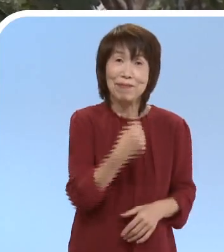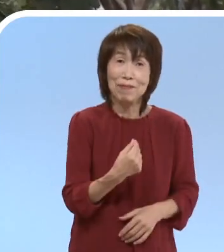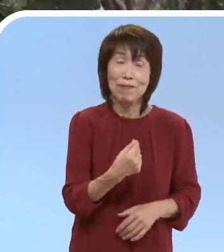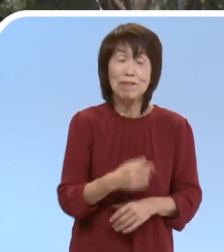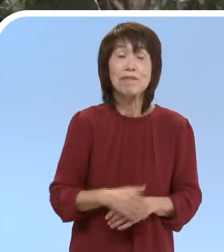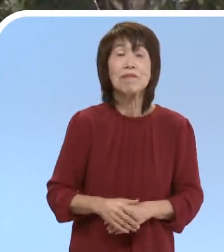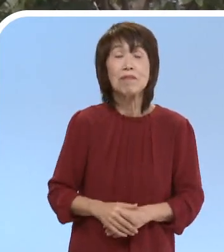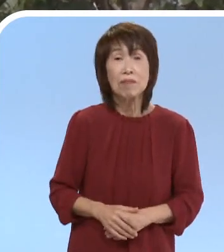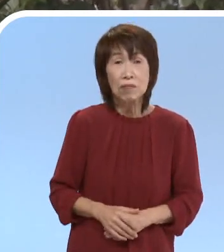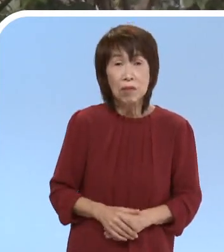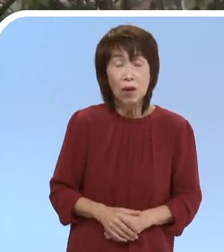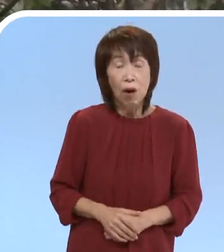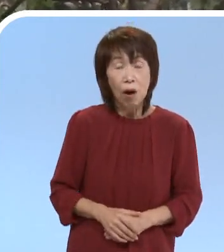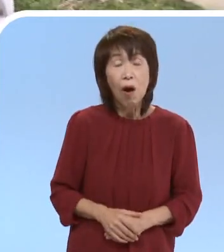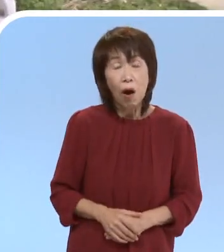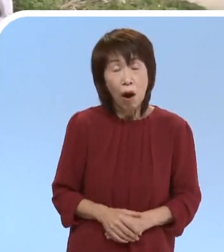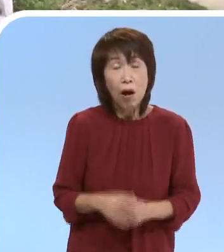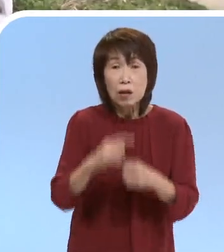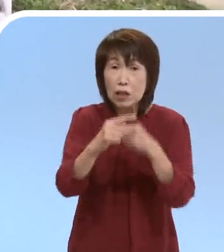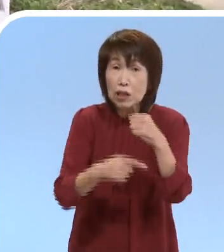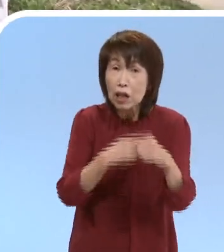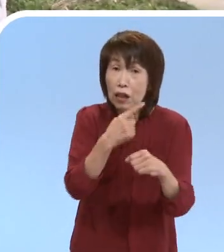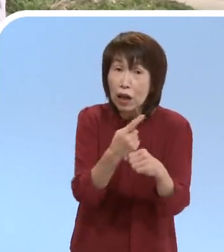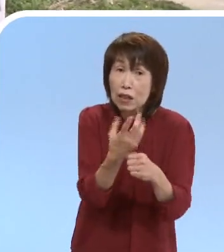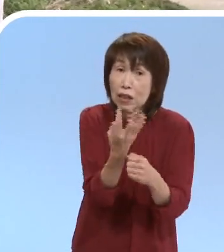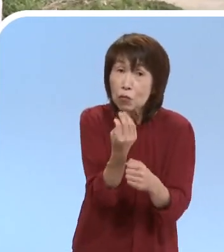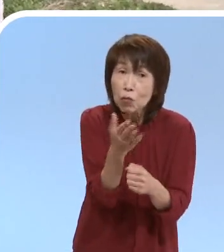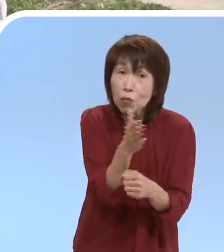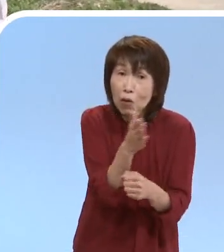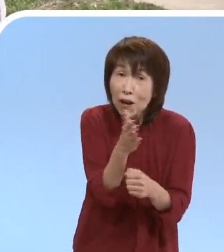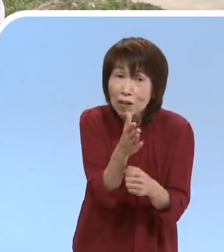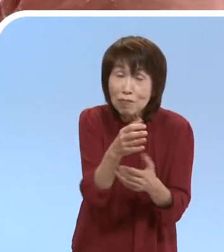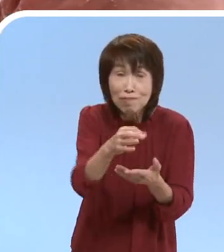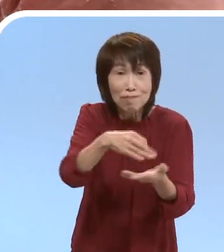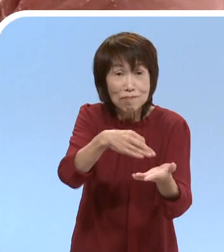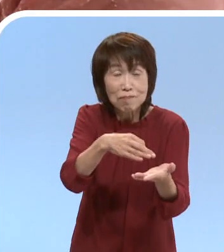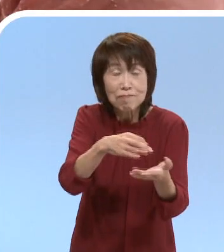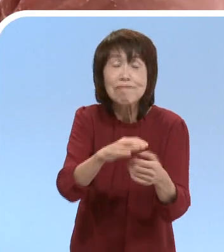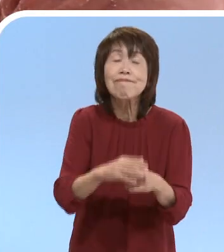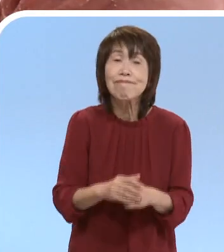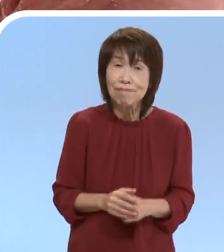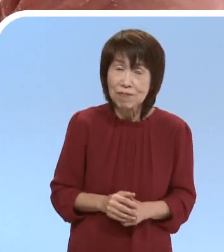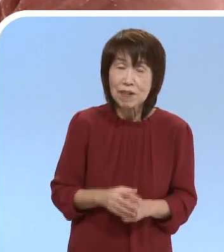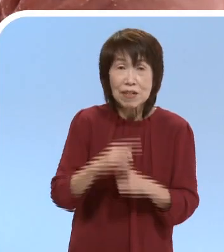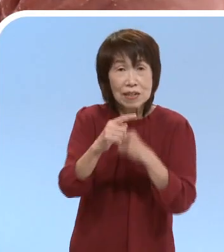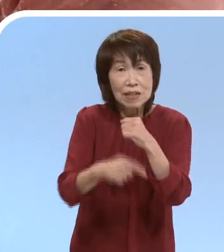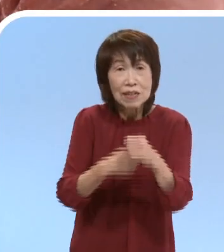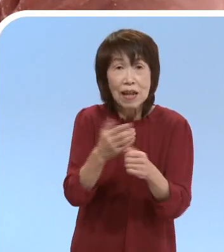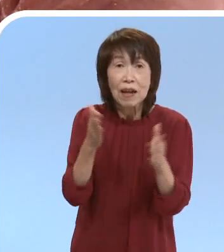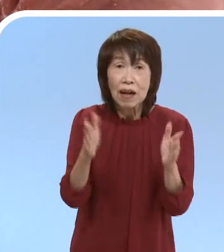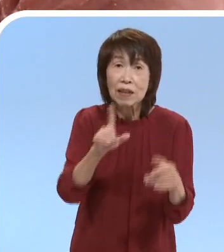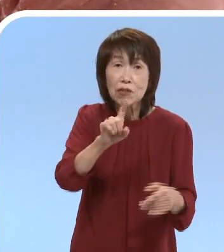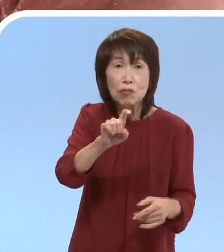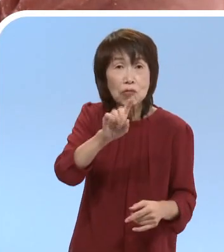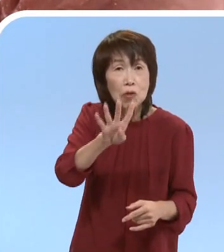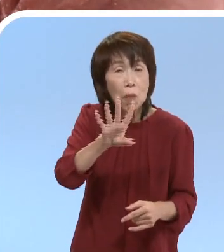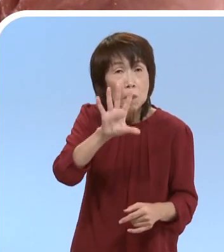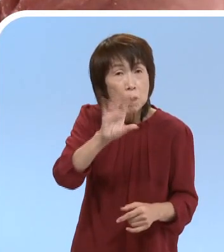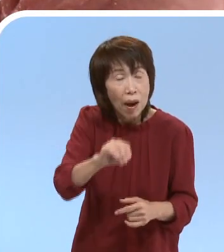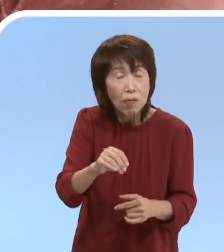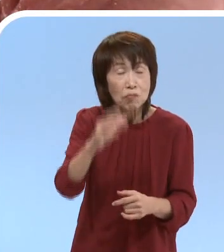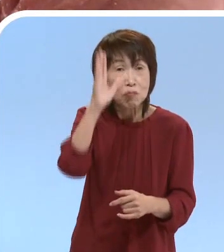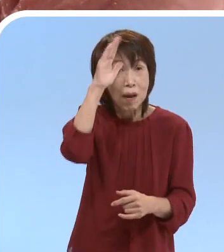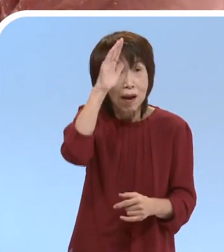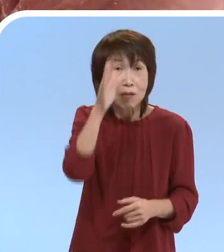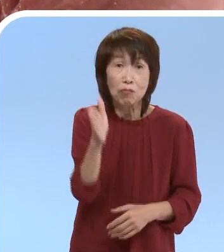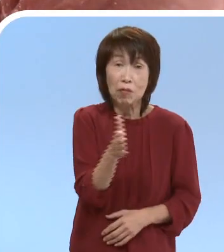というのは感じました。 生産量はどれぐらいになるんですか？ 生産量でね、年間に14万羽、まあ、よその産地から比べ